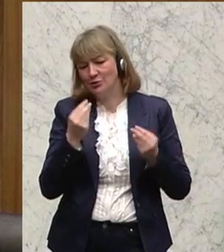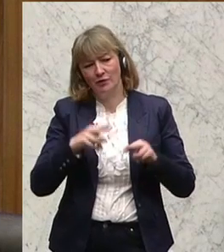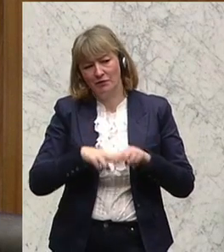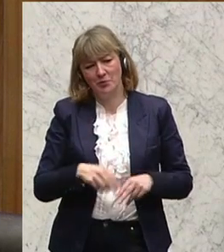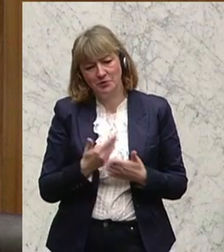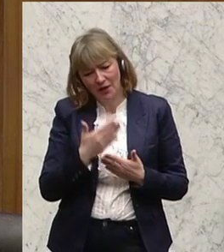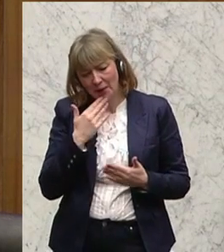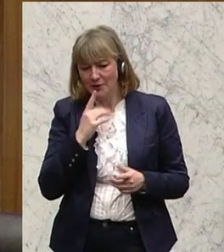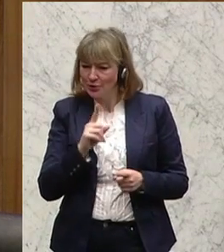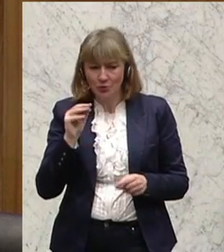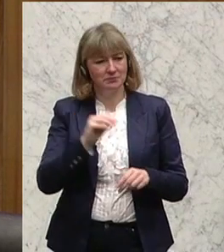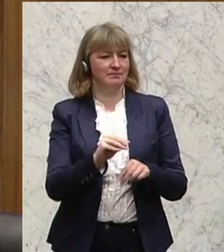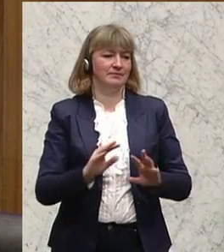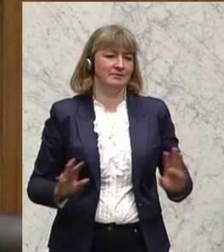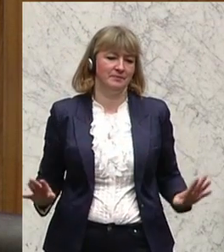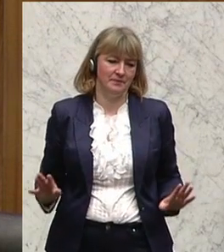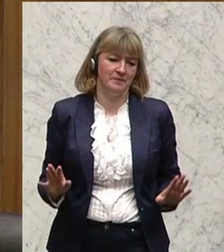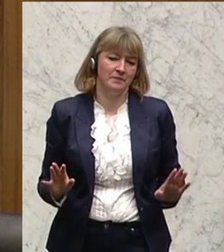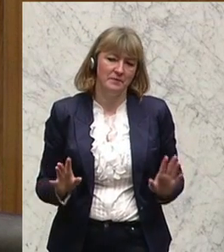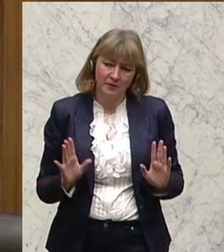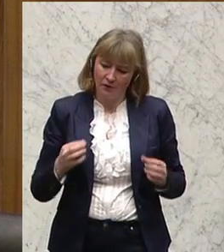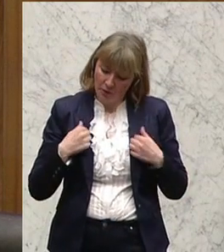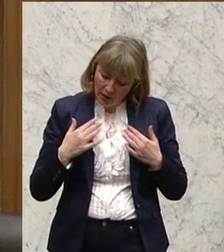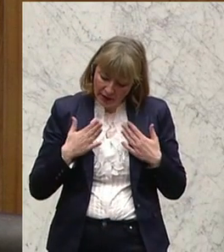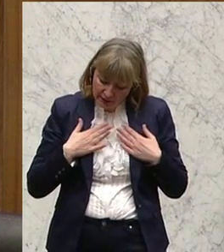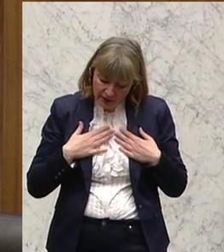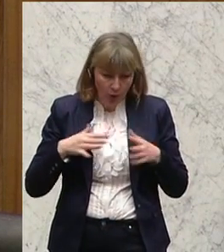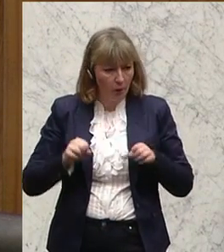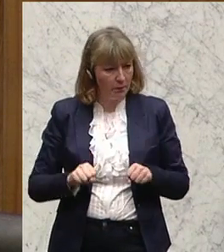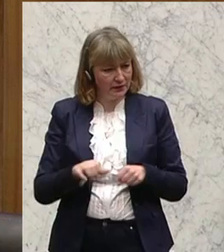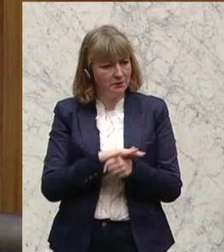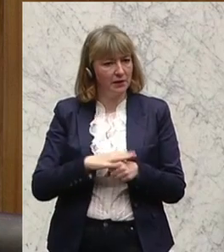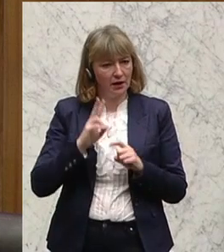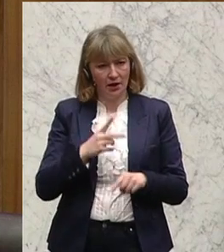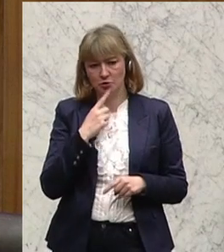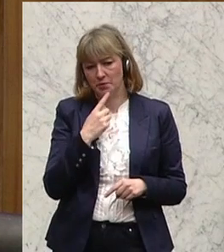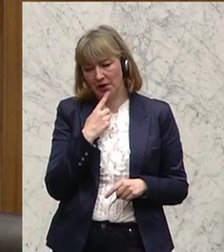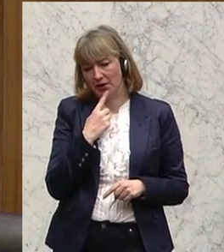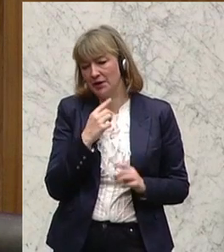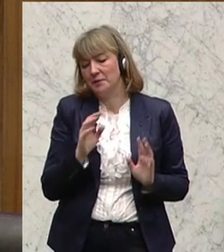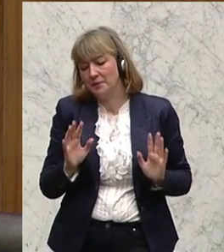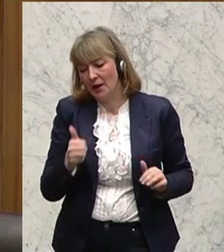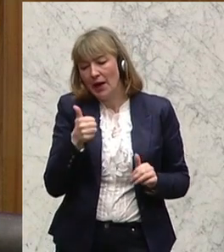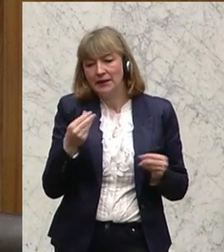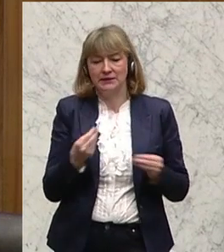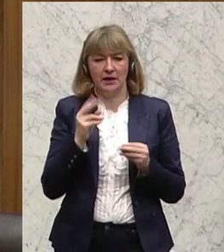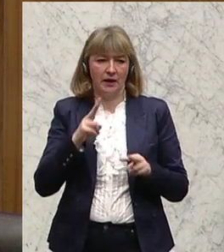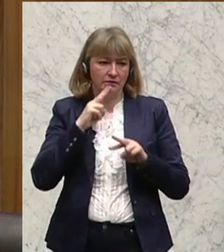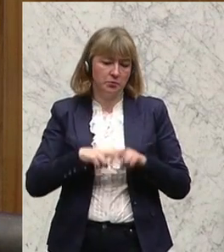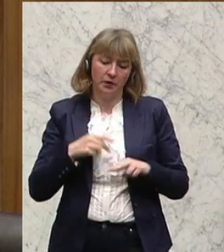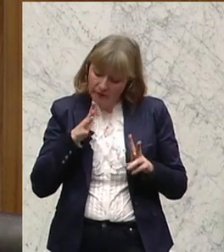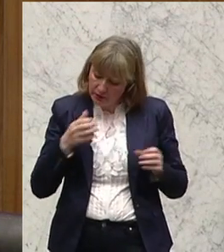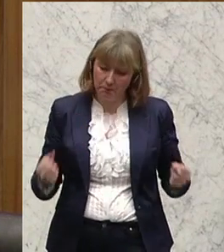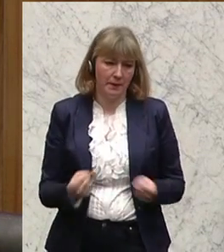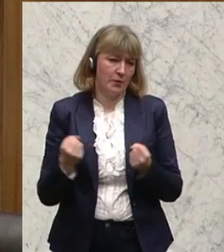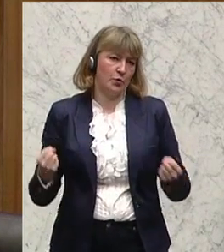Deshalb habe ich bewusst darauf hingewiesen, dass ich nur für meinen unmittelbaren Kompetenzbereich sprechen kann. Ich kann nur versprechen, dass wir uns weiterhin bemühen